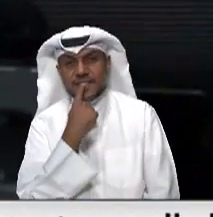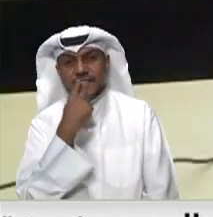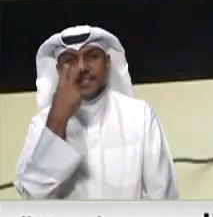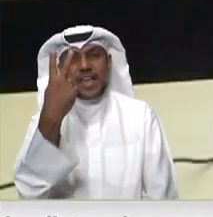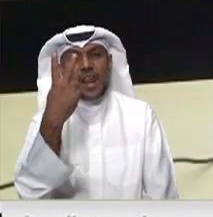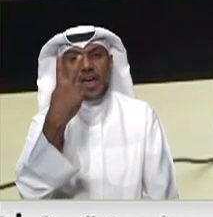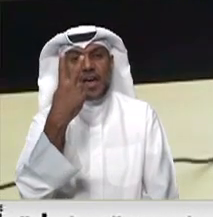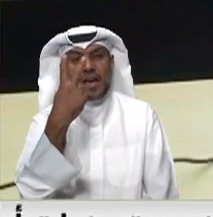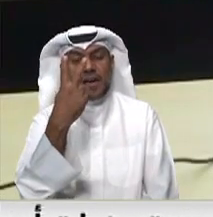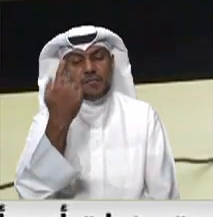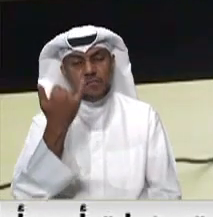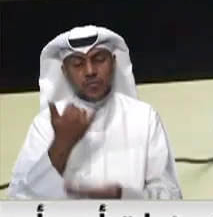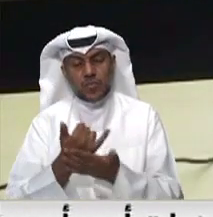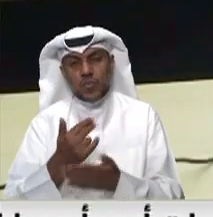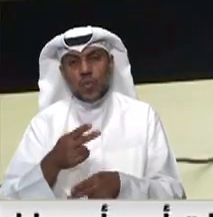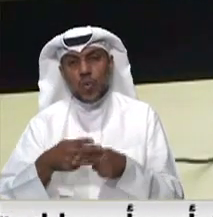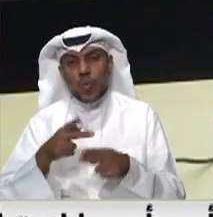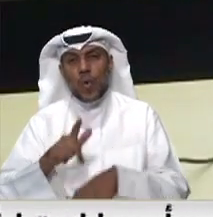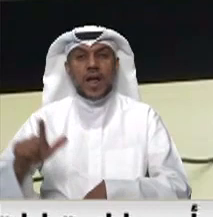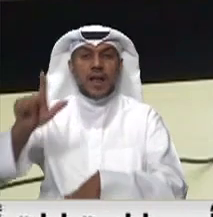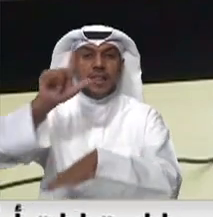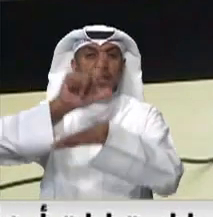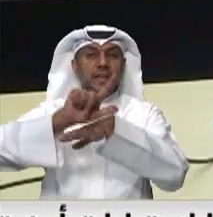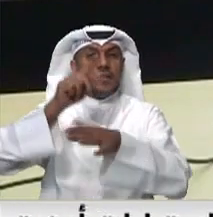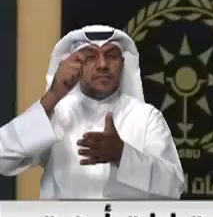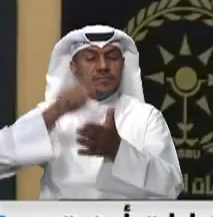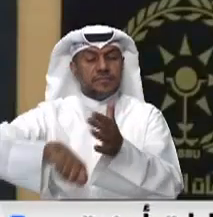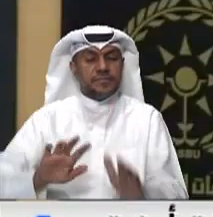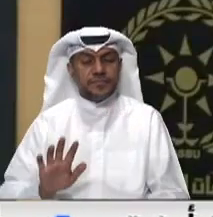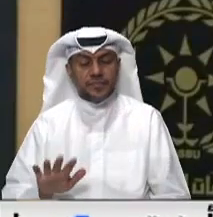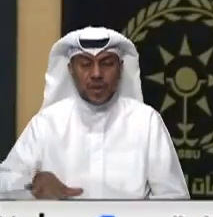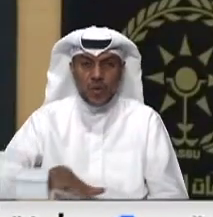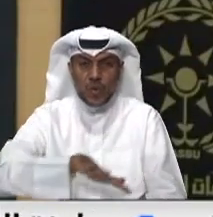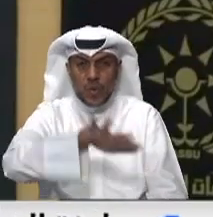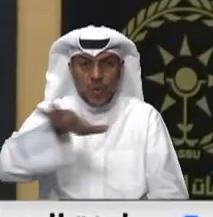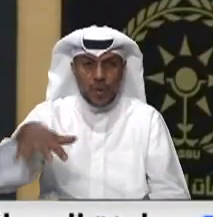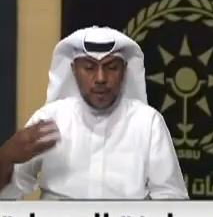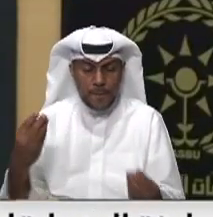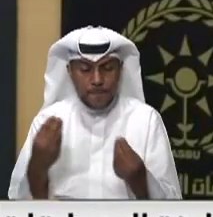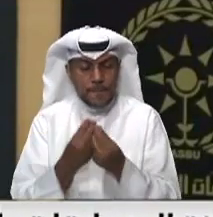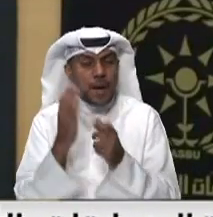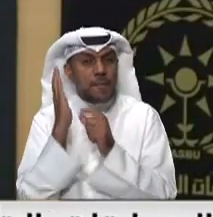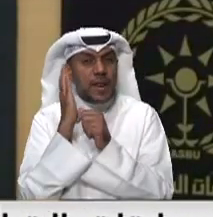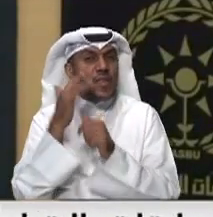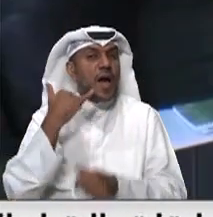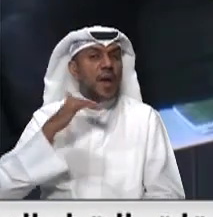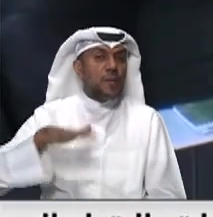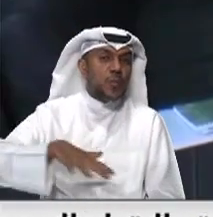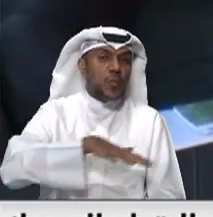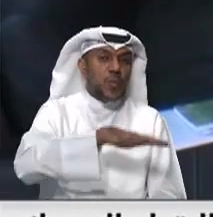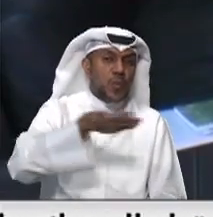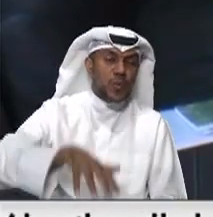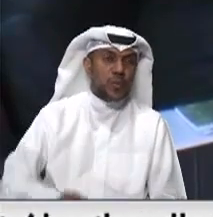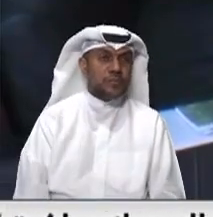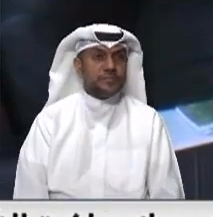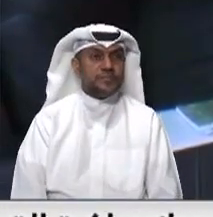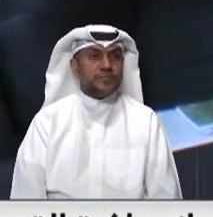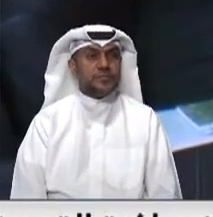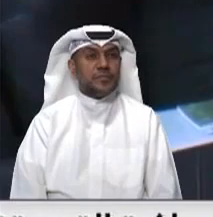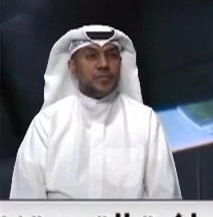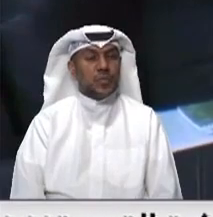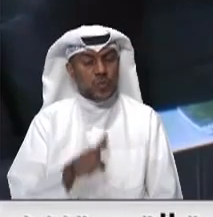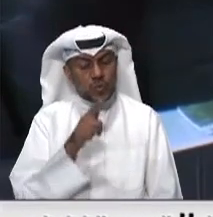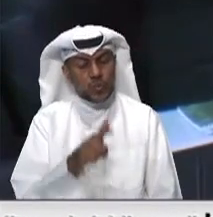في تأكيد على ما يحظى به الإعلام الكويتي من تقدير عربي واسع. أبارك